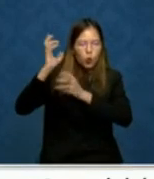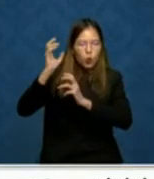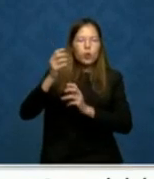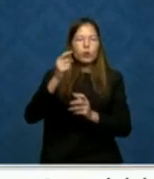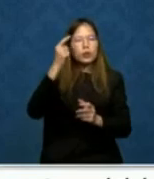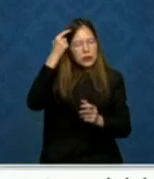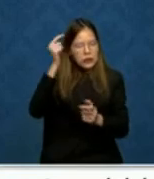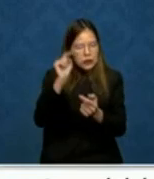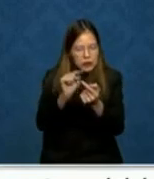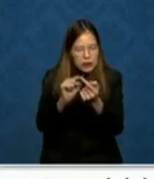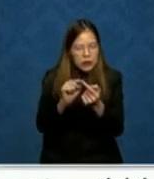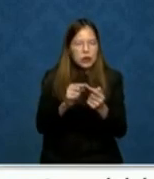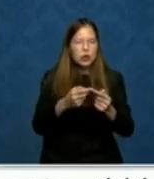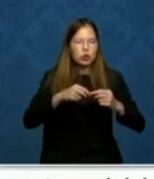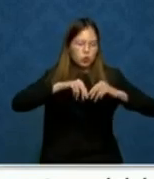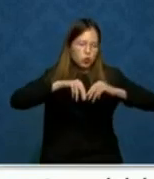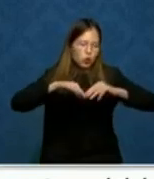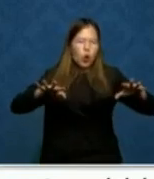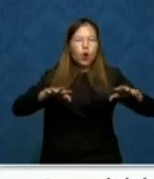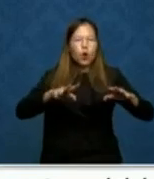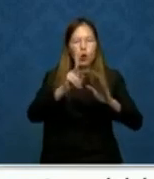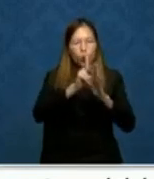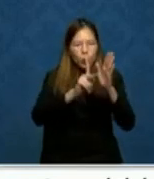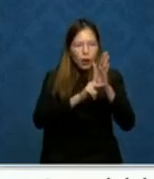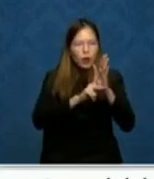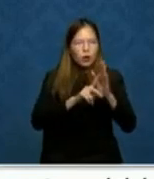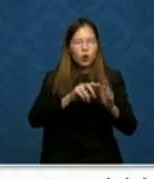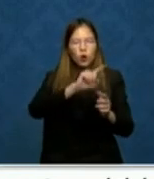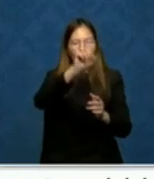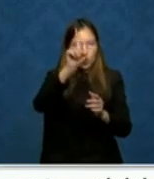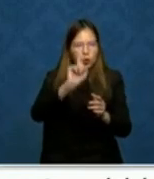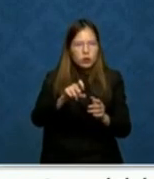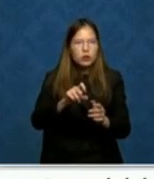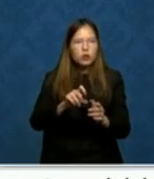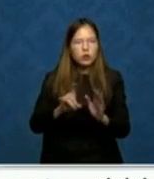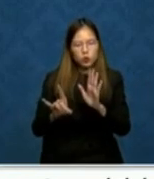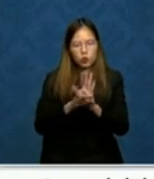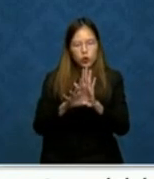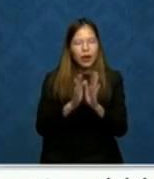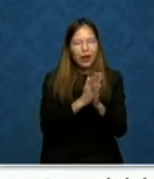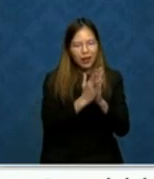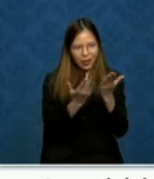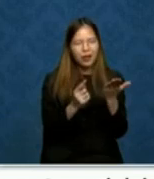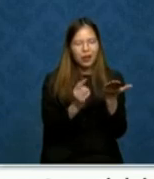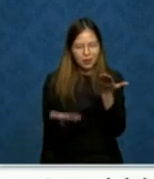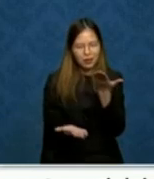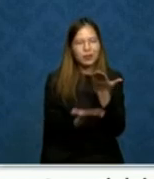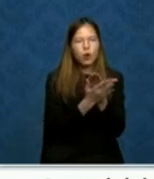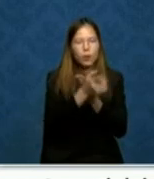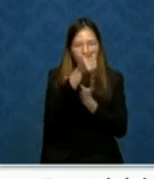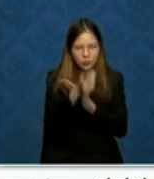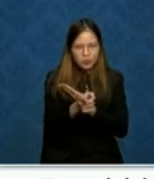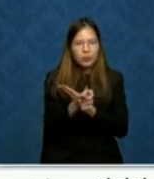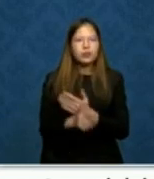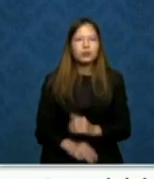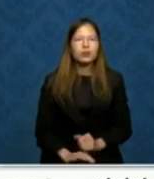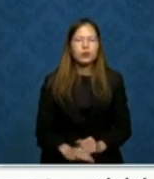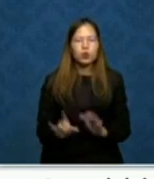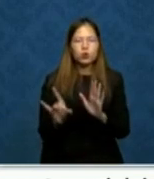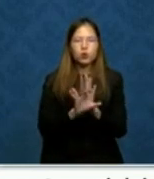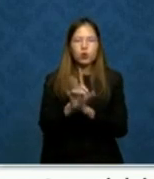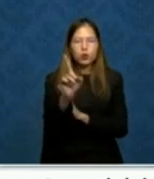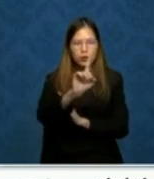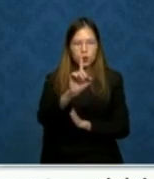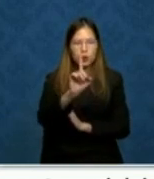และนําไปสู่การออกบทบัญญัติกฎหมายตลอดจนข้อสังเกตท้ายรายงานที่ตอบโจทย์เหล่านี้อย่างแท้จริงท่านประธานครับสุดท้ายจริ